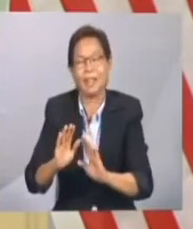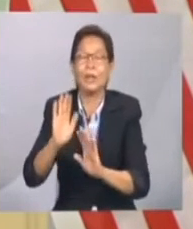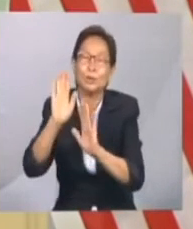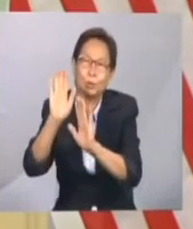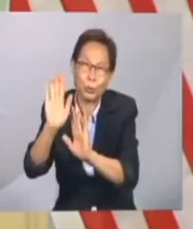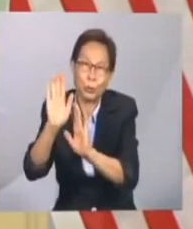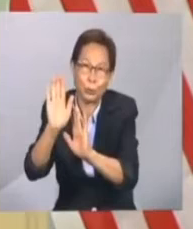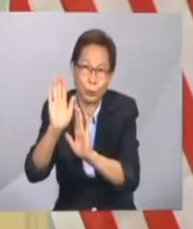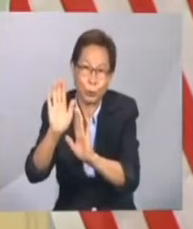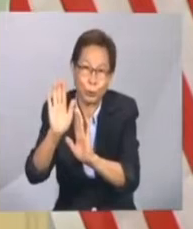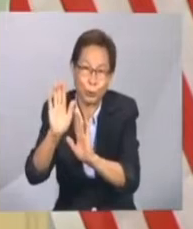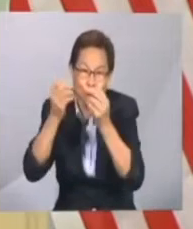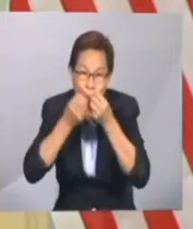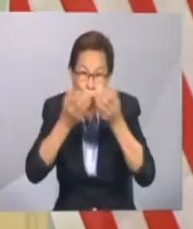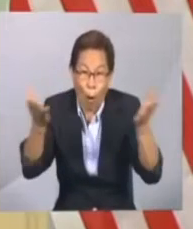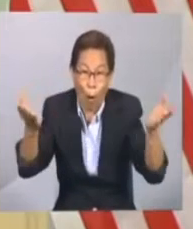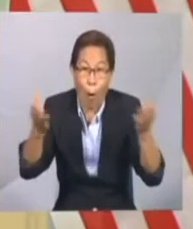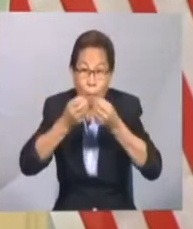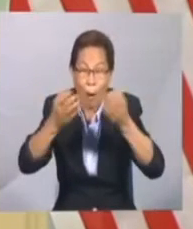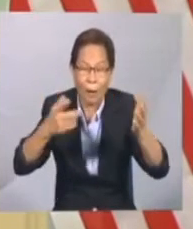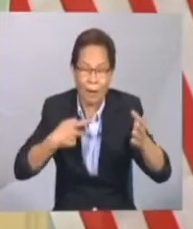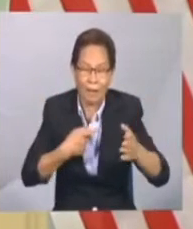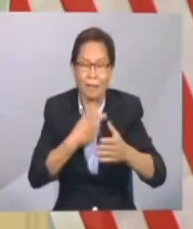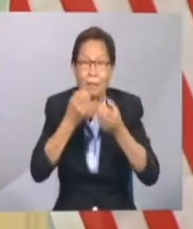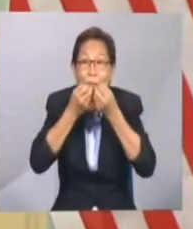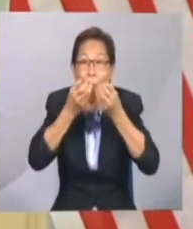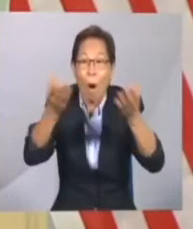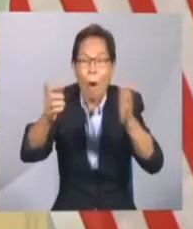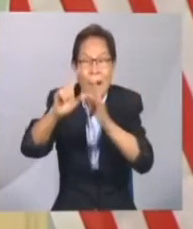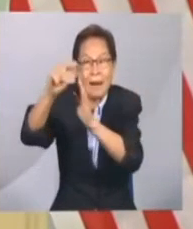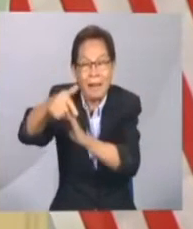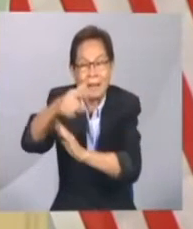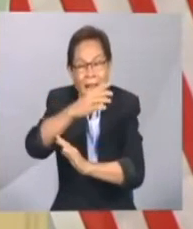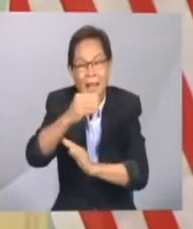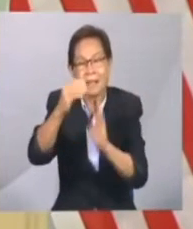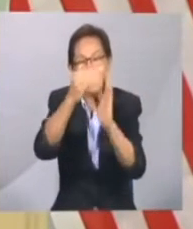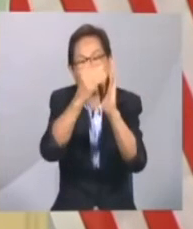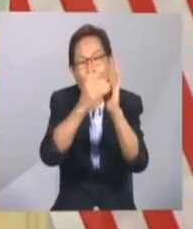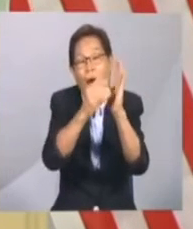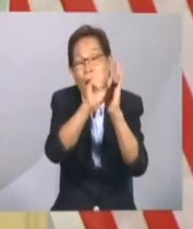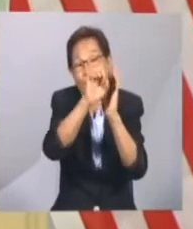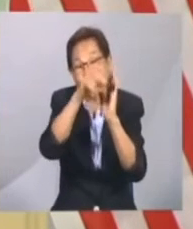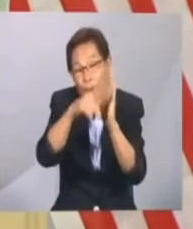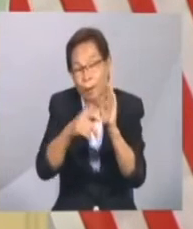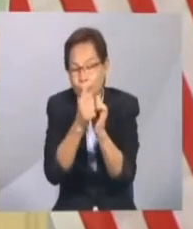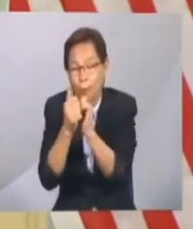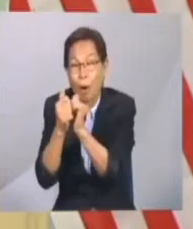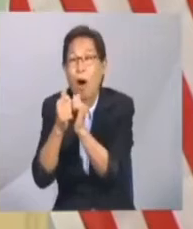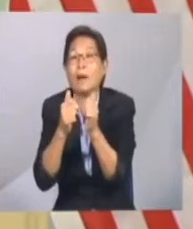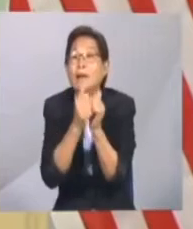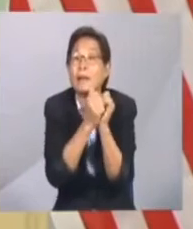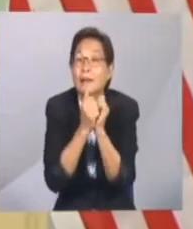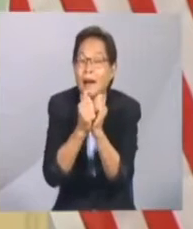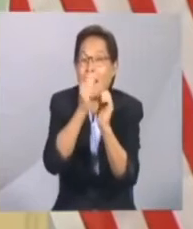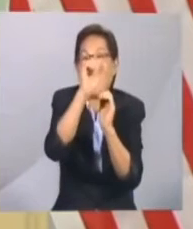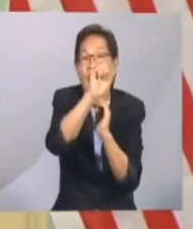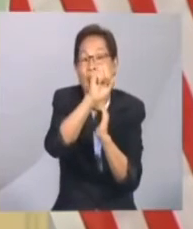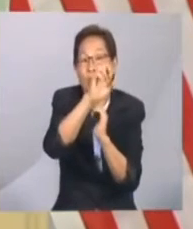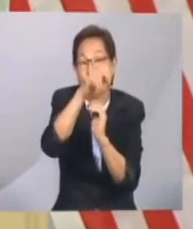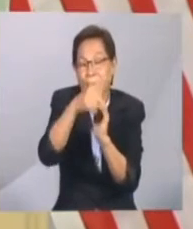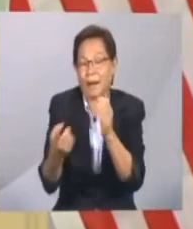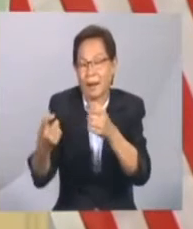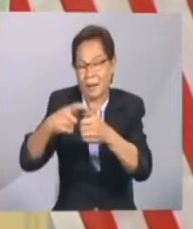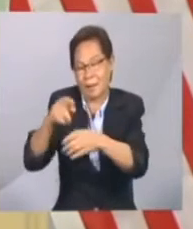tunggulah pengumuman yang akan kita buat nanti dan SOP berserta dengan SOP-SOP yang berkaitan